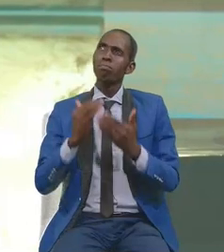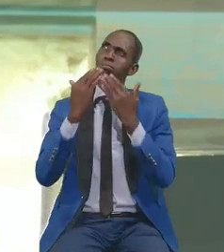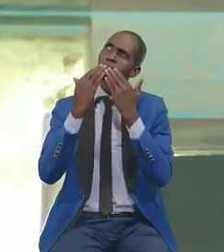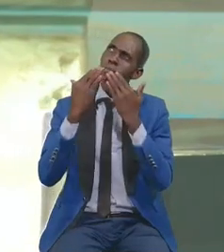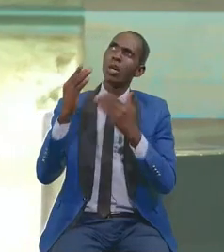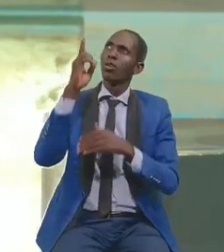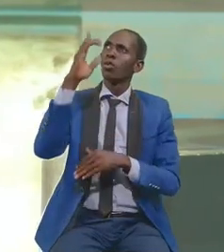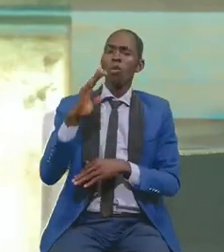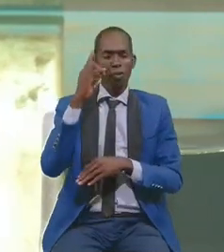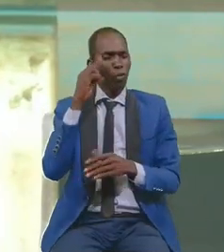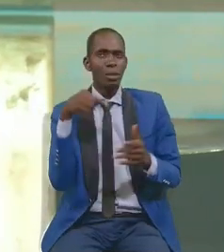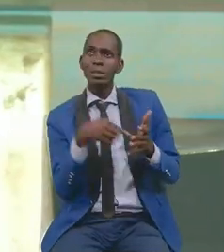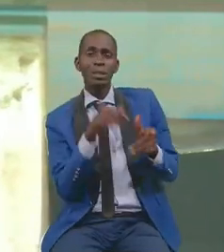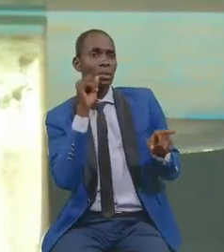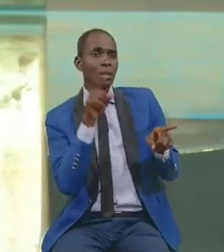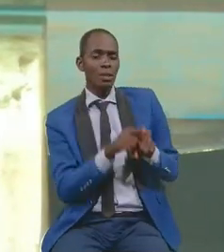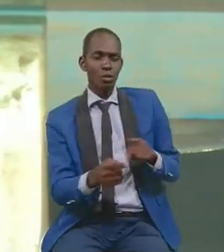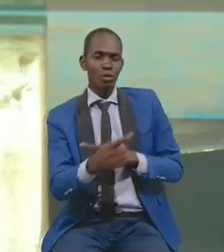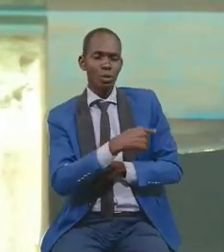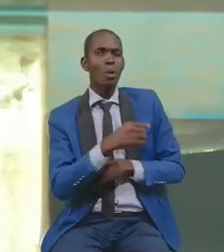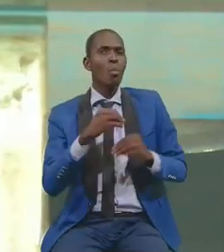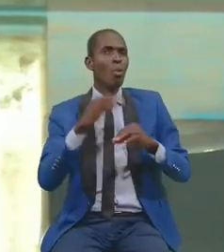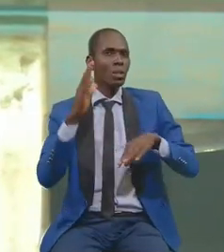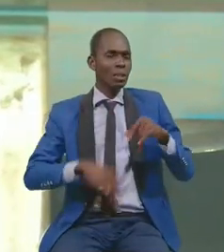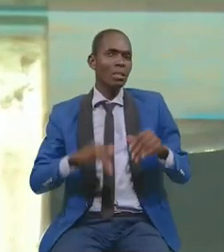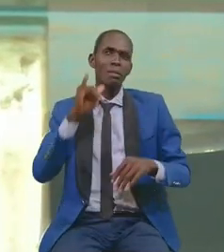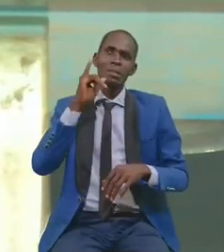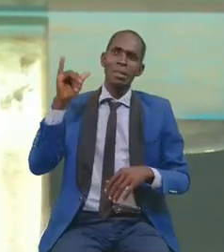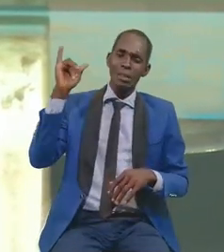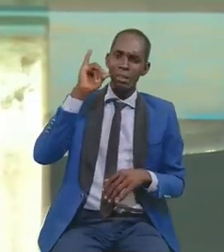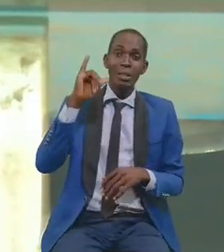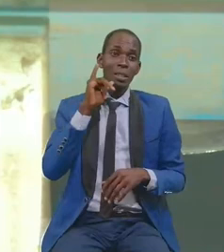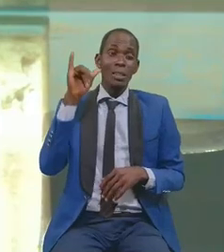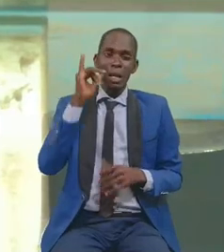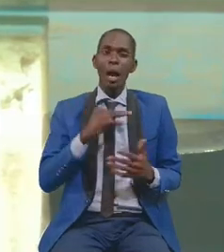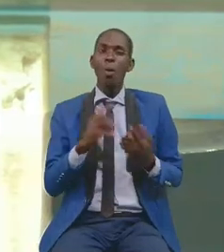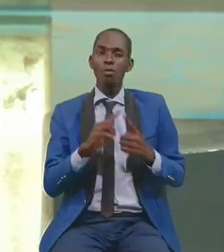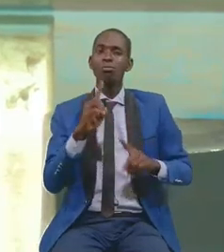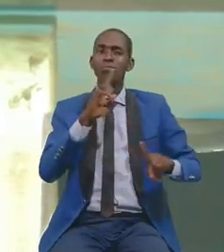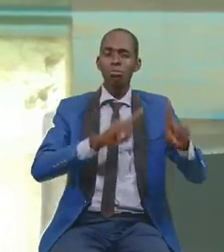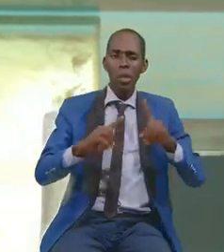telle sœur aujourd'hui, plus qu'elle ne l'était hier.